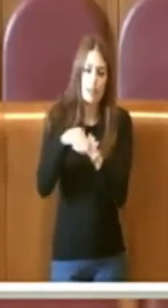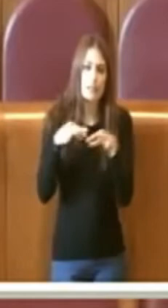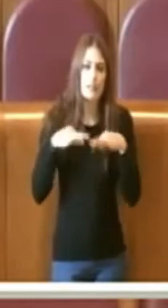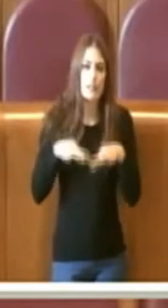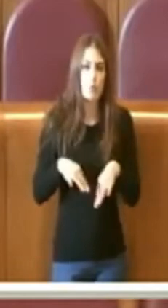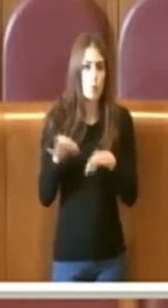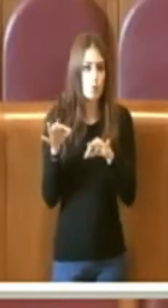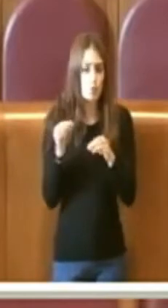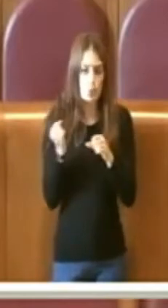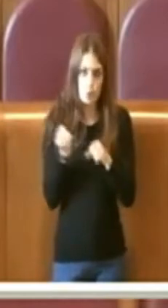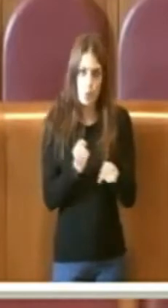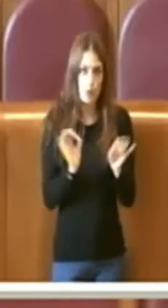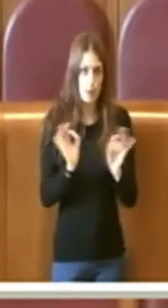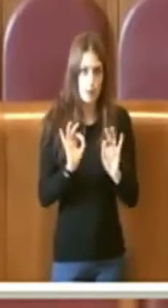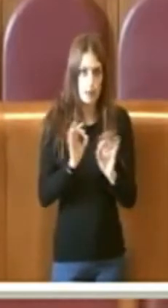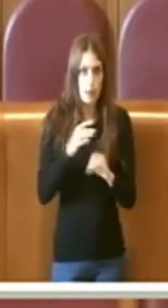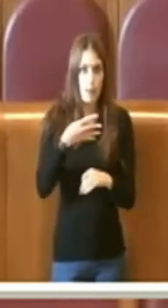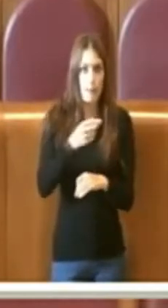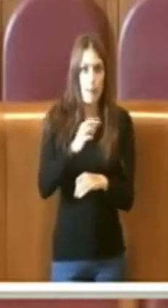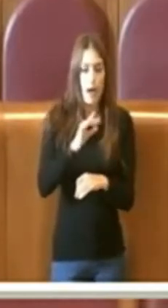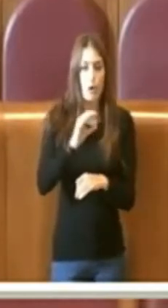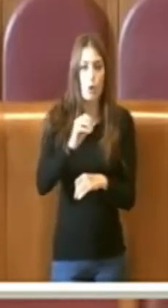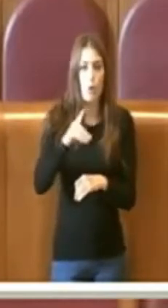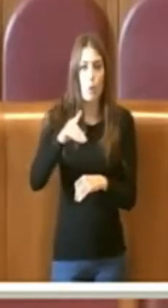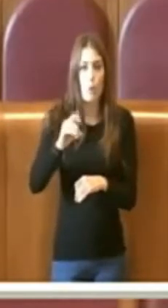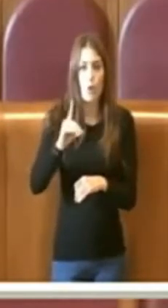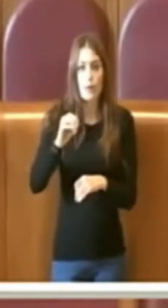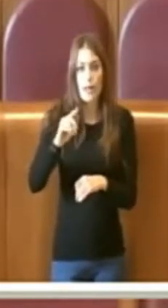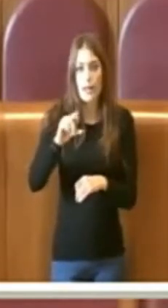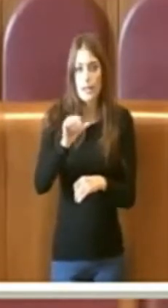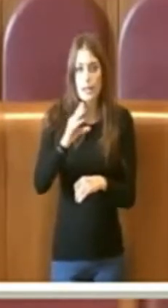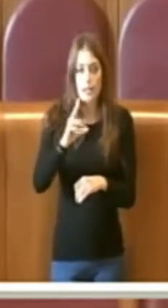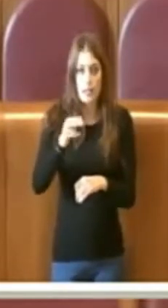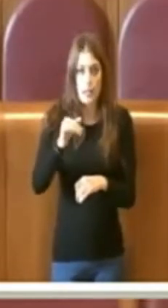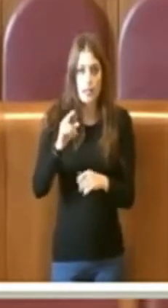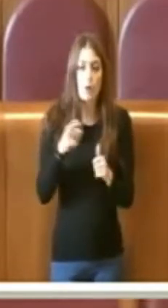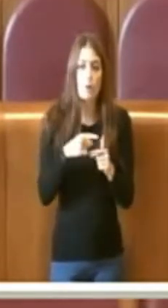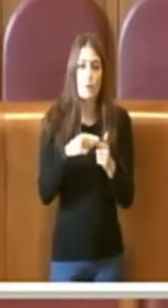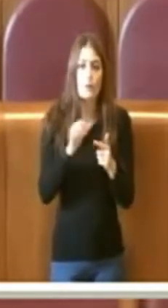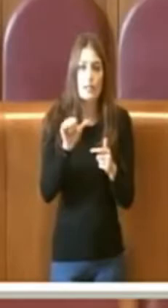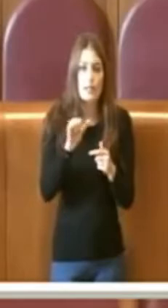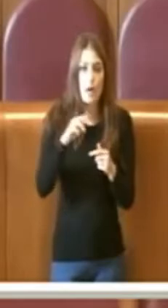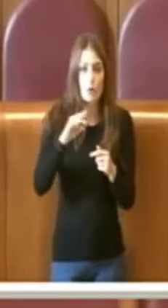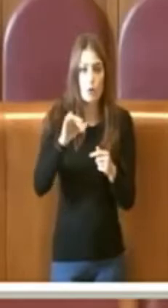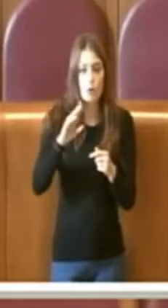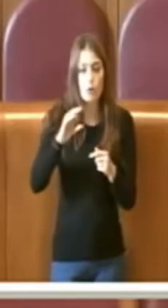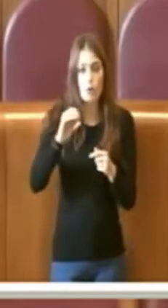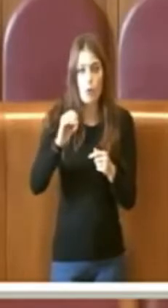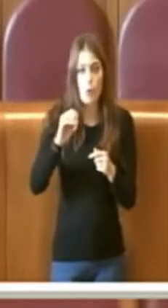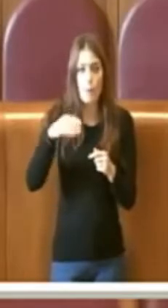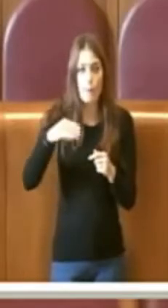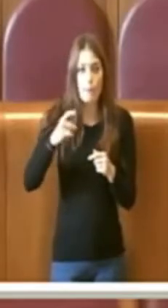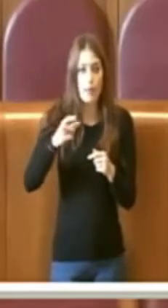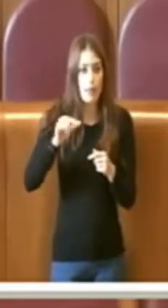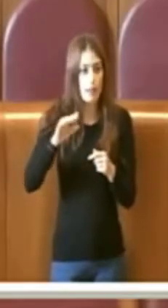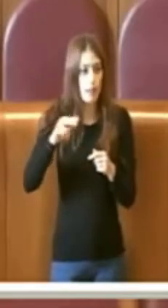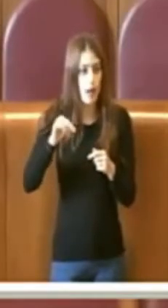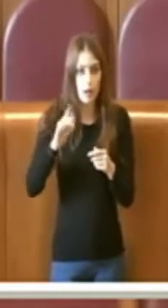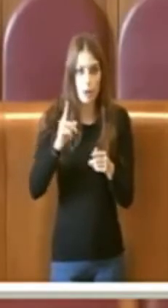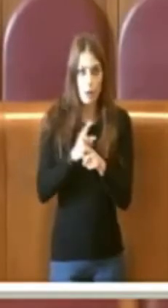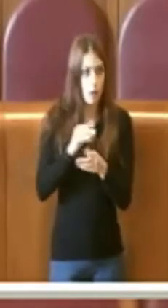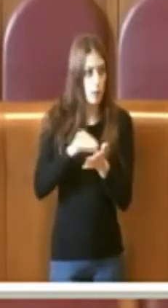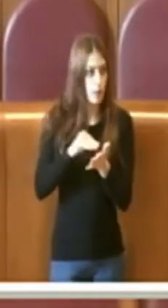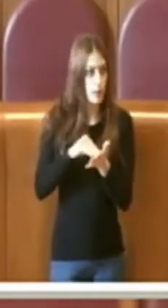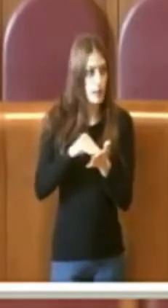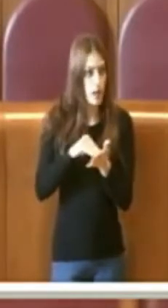istituzioni, Mario Podeschi, poi abbiamo anche Sandro Emiliani che ci ha seguito, adesso non lo vedo all'interno ma dovrebbe essere,